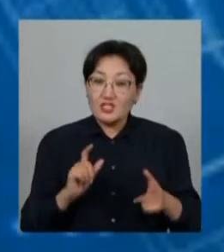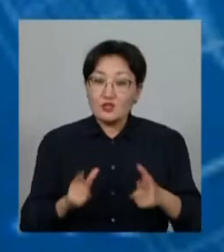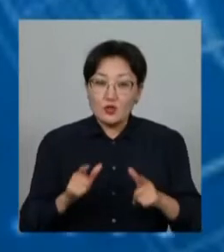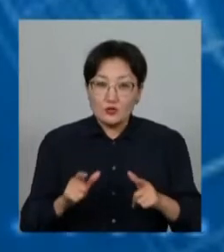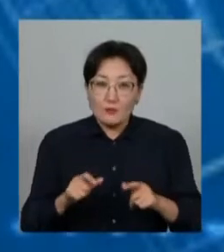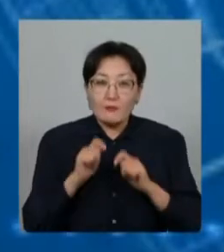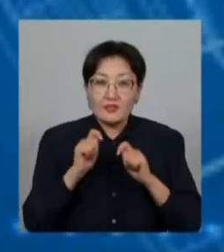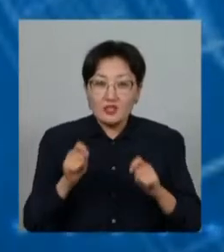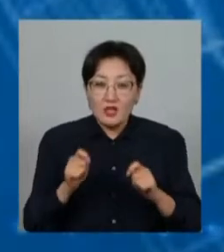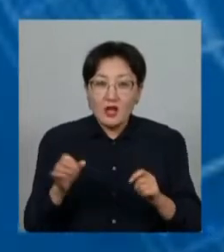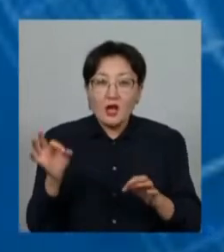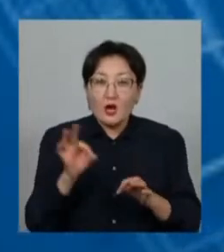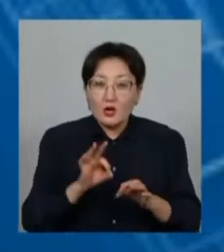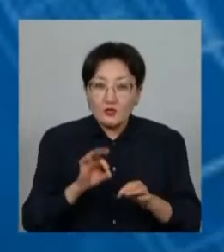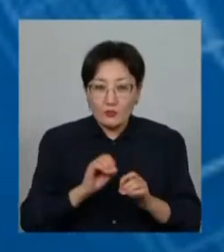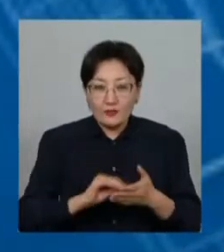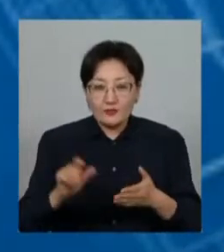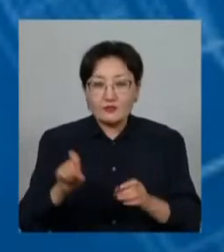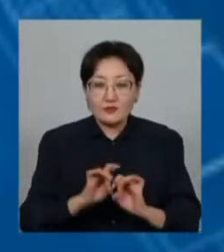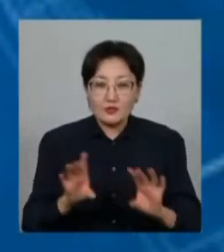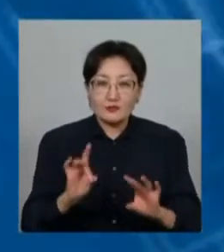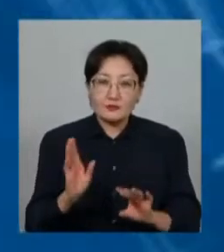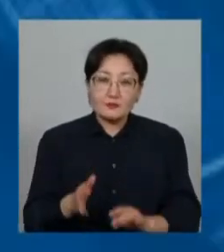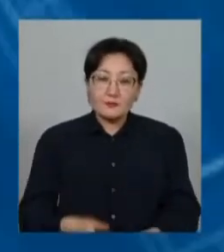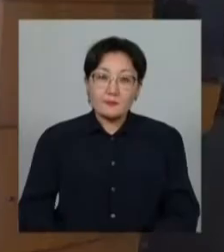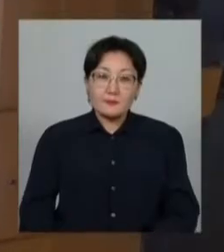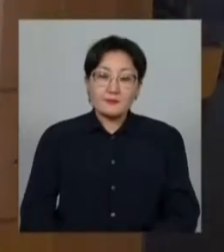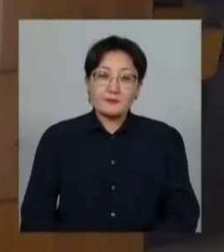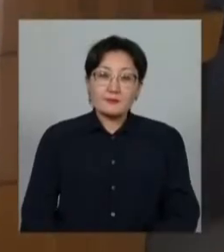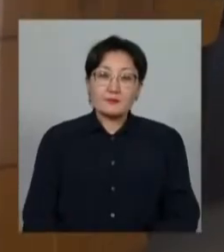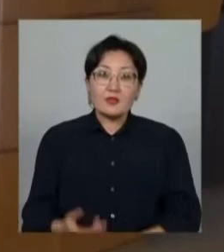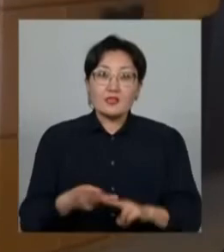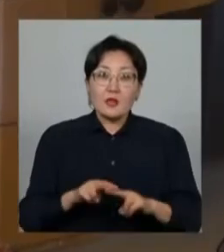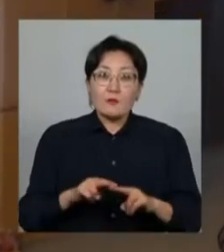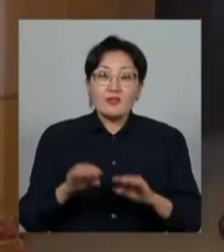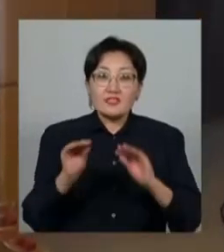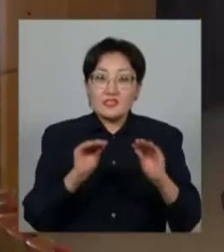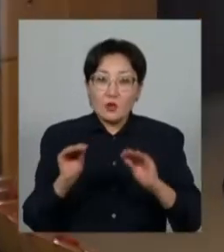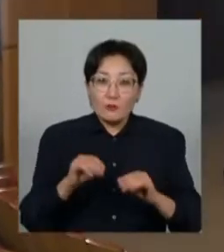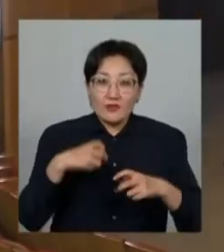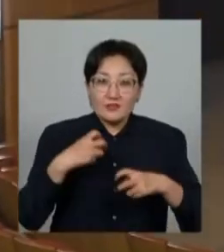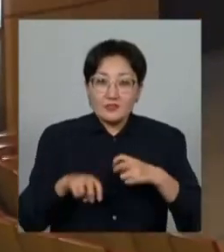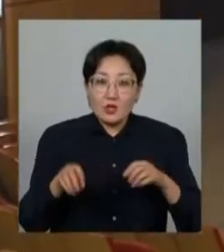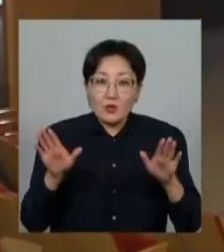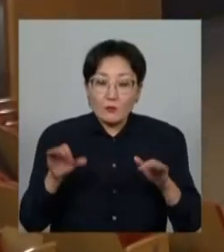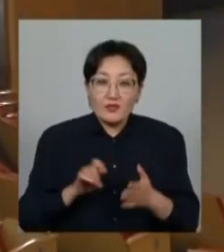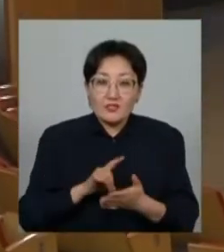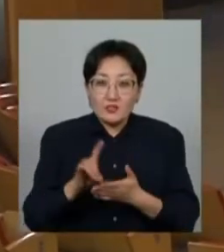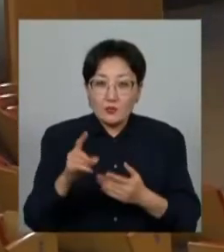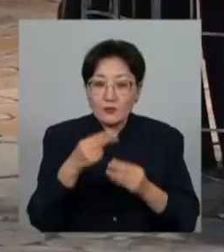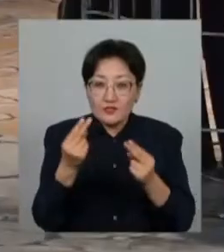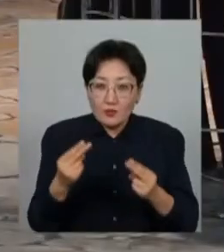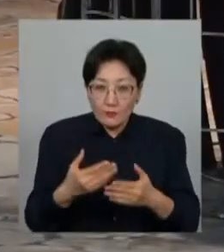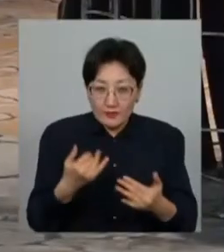настоящий сюрприз. О чем речь, знает Рамина Мирзалимова. Эта декорация в виде сломанного крыла самолета словно